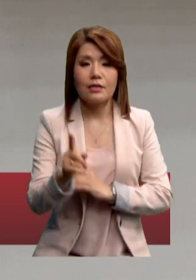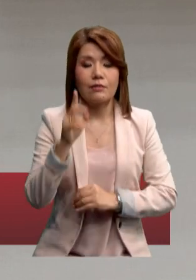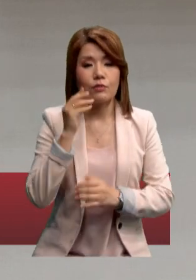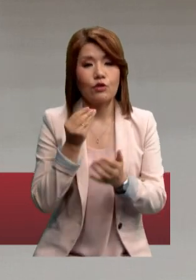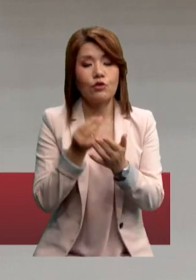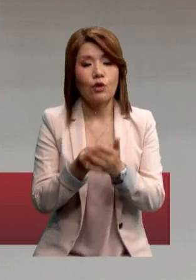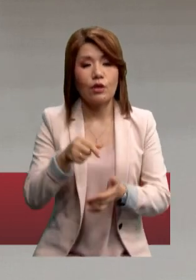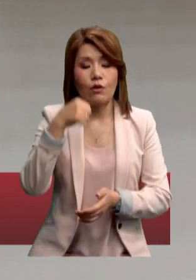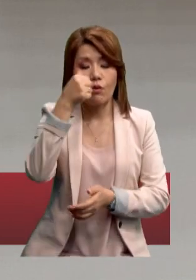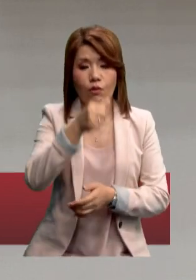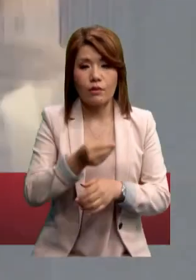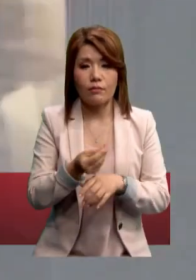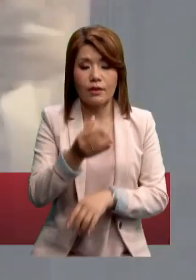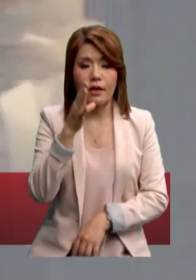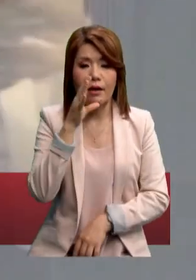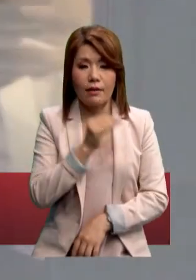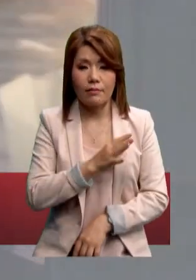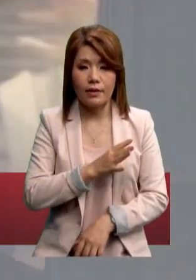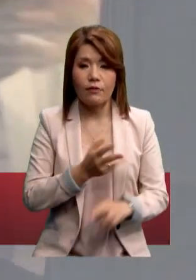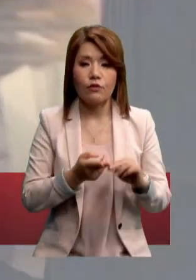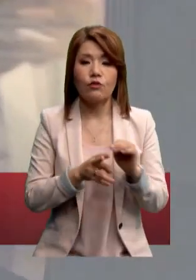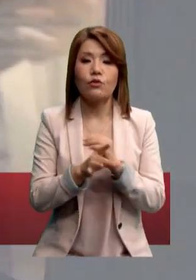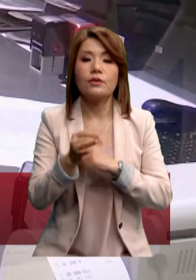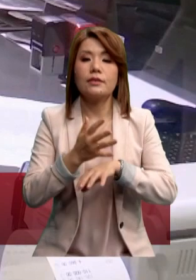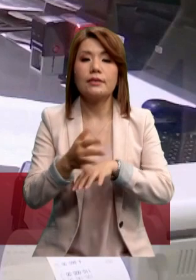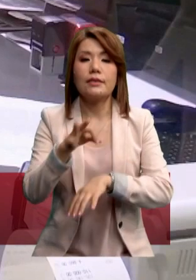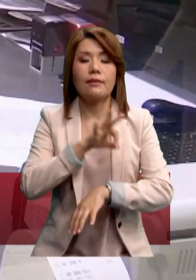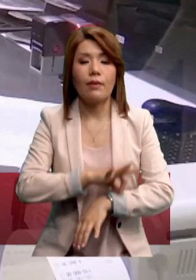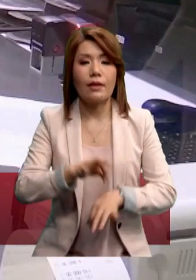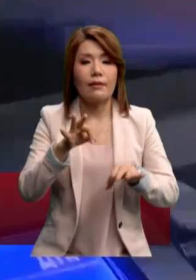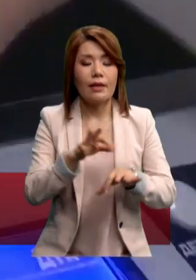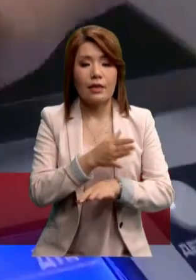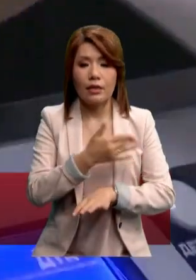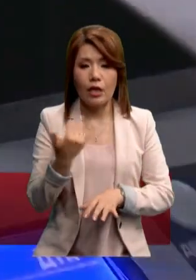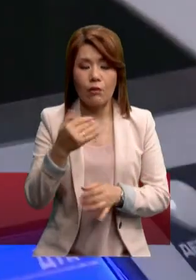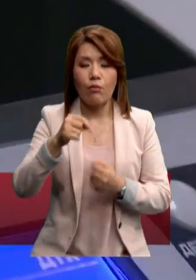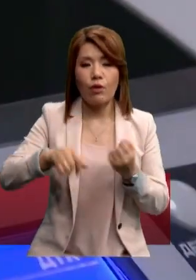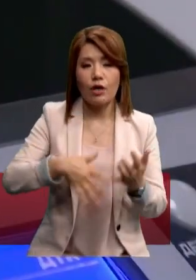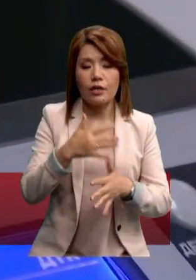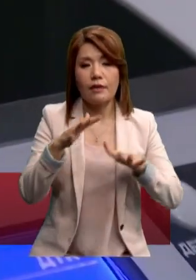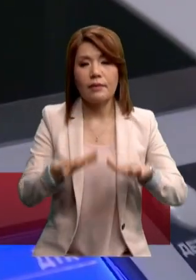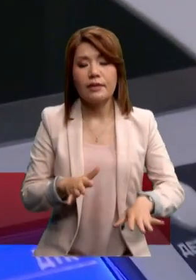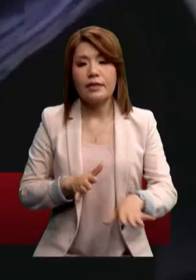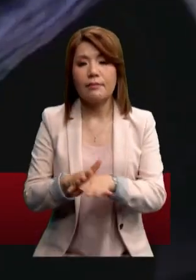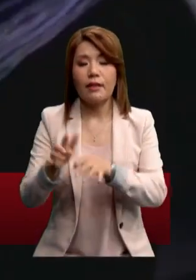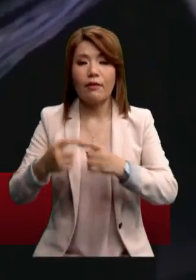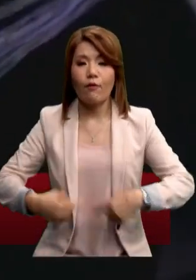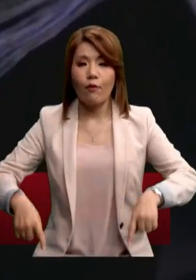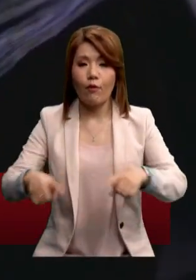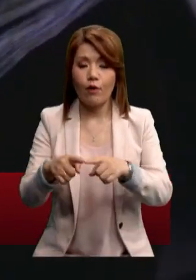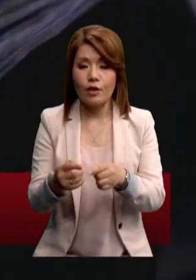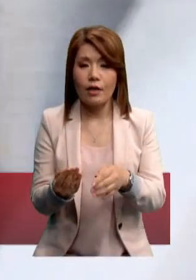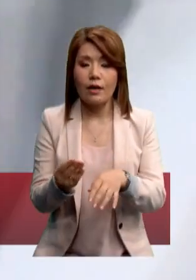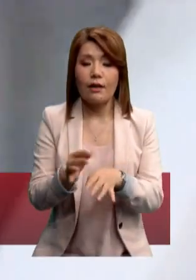бюджета текущего года. При этом, несмотря на неэффективное использование и бюрократию в местных исполнительных органах,